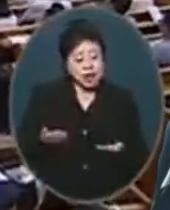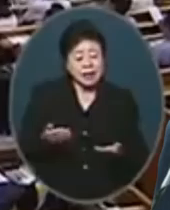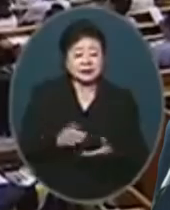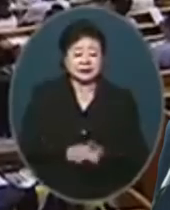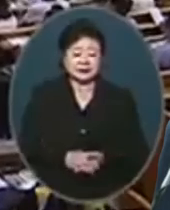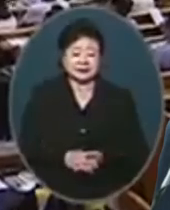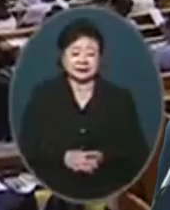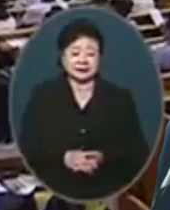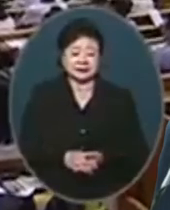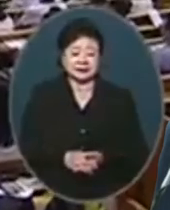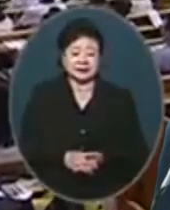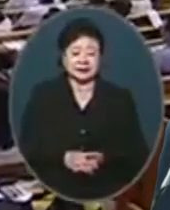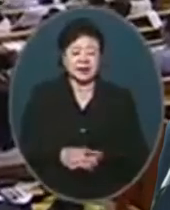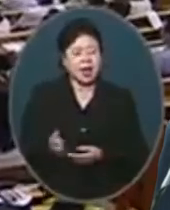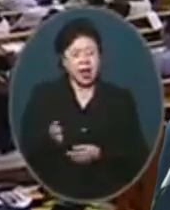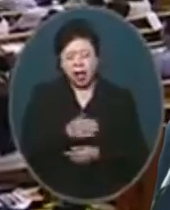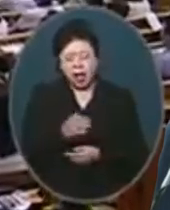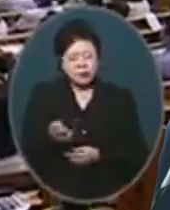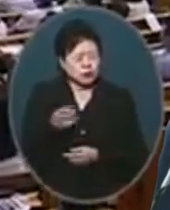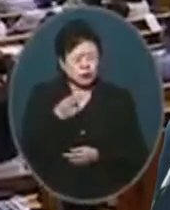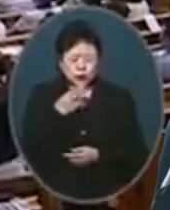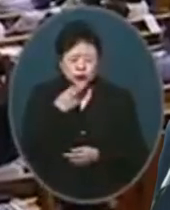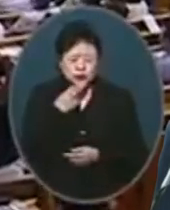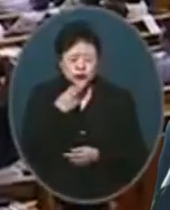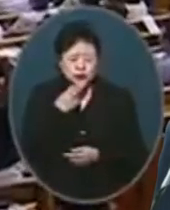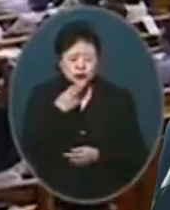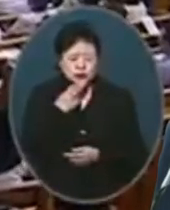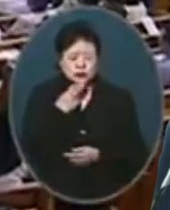즉 아무것도 하지 않는 휴가가